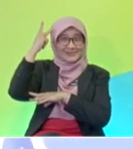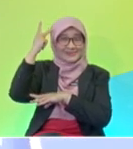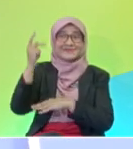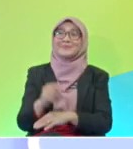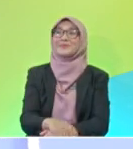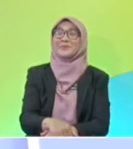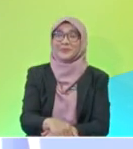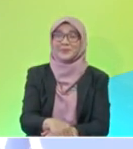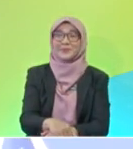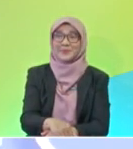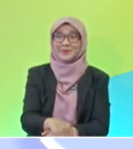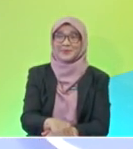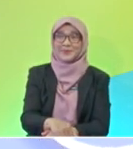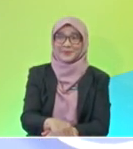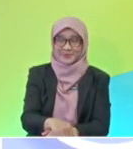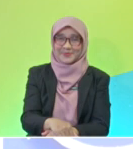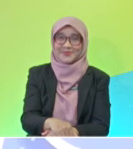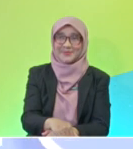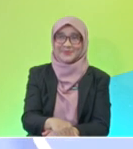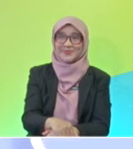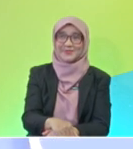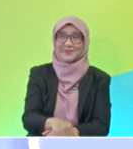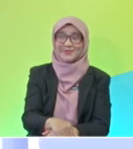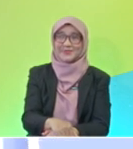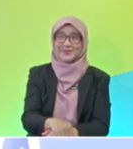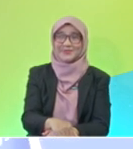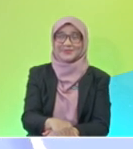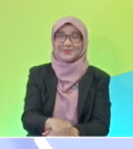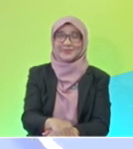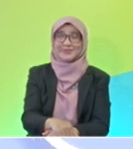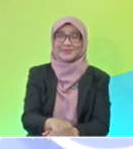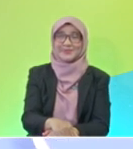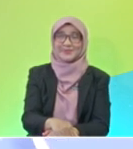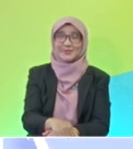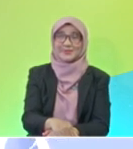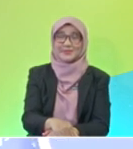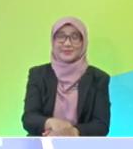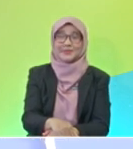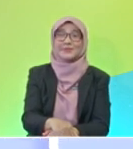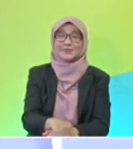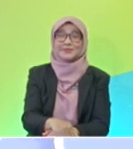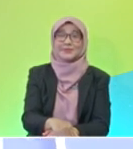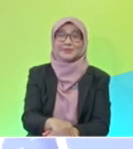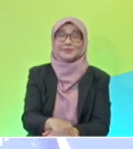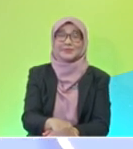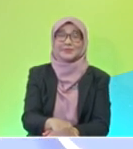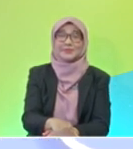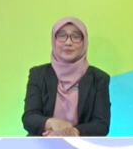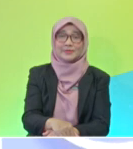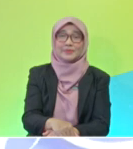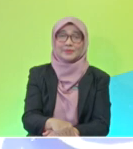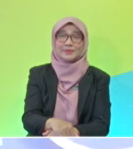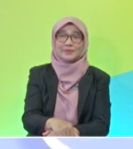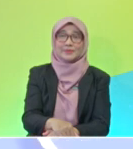kalish kalish Senyum Semangat betullah kalish ni baik khish khish ha baik khish